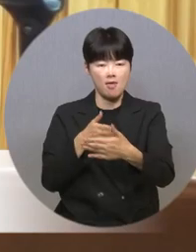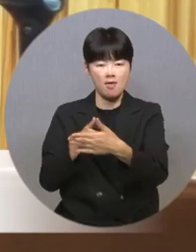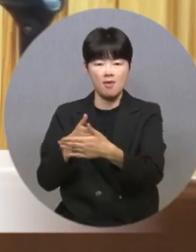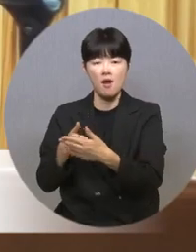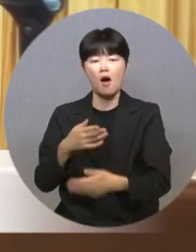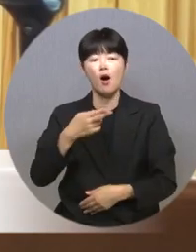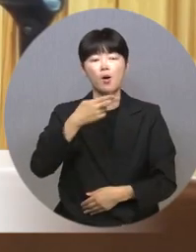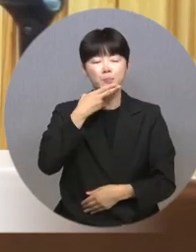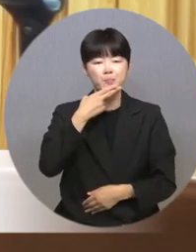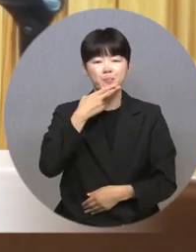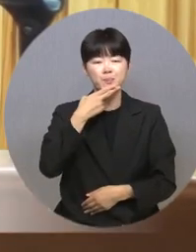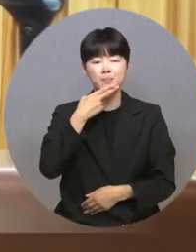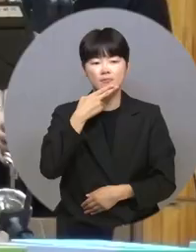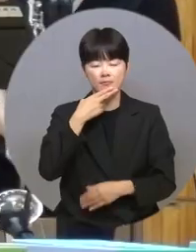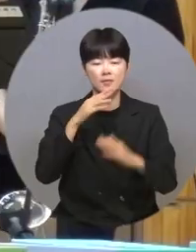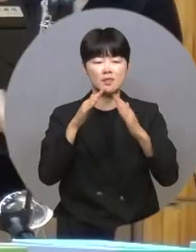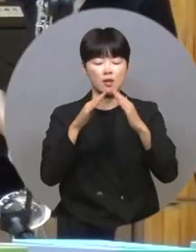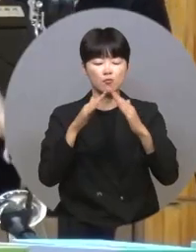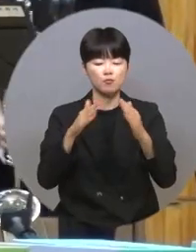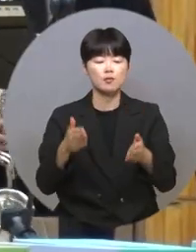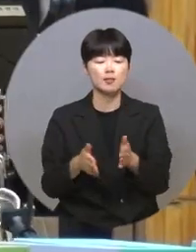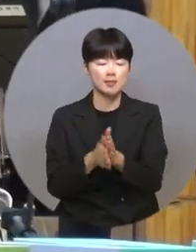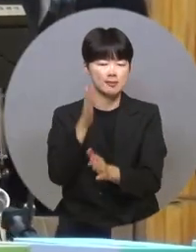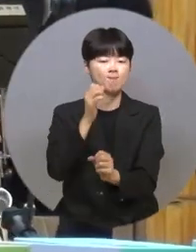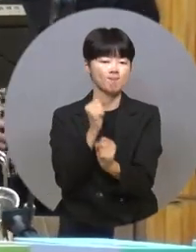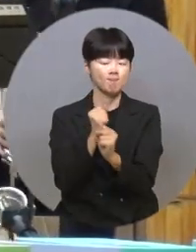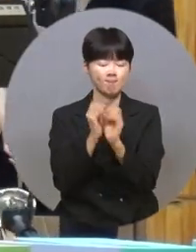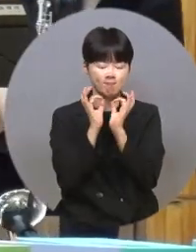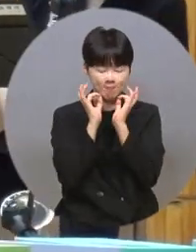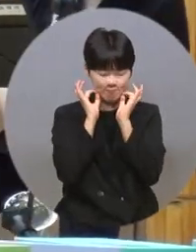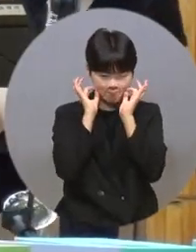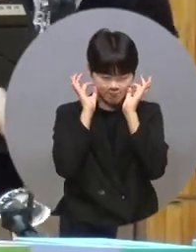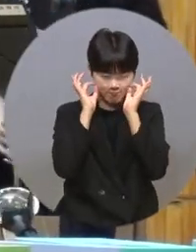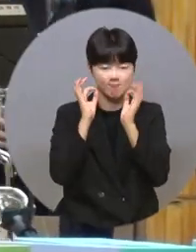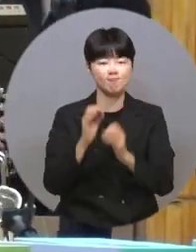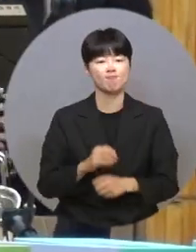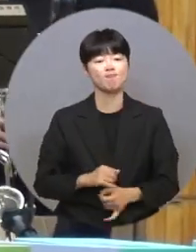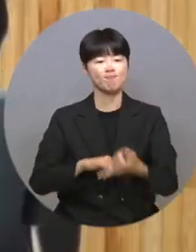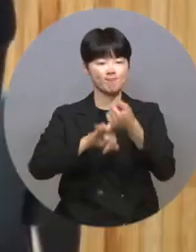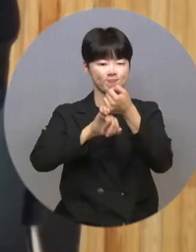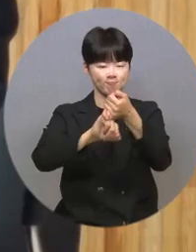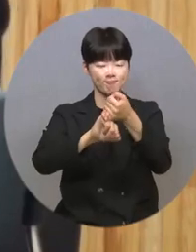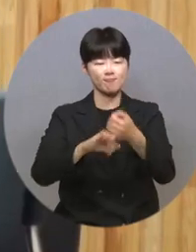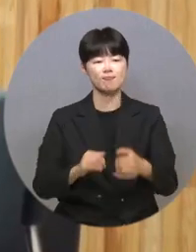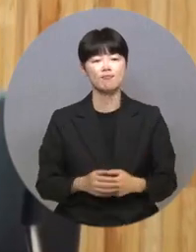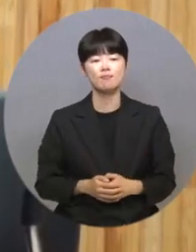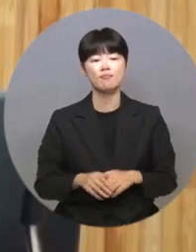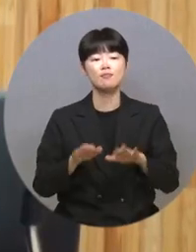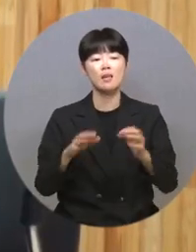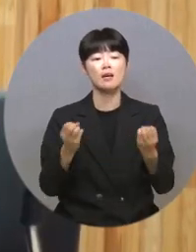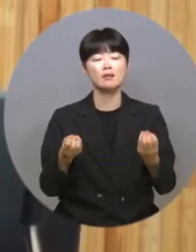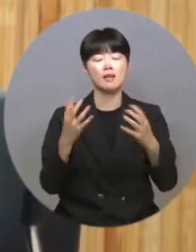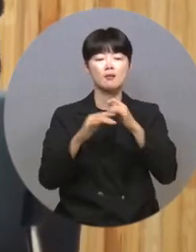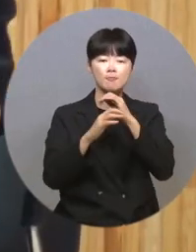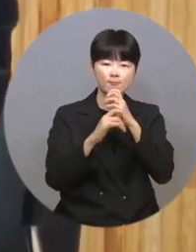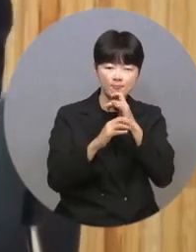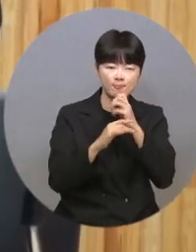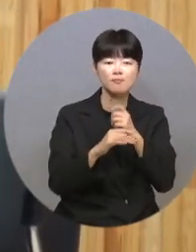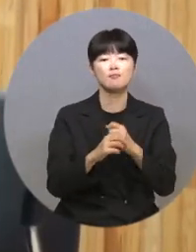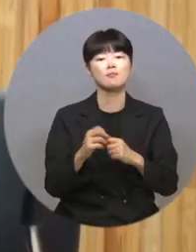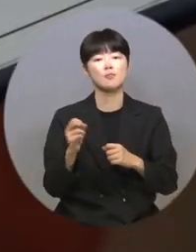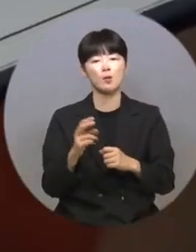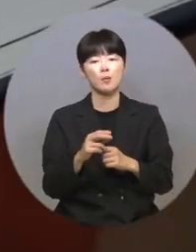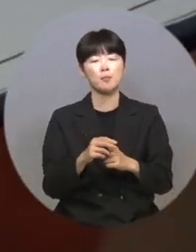만드는데 최선을 다하겠습니다. 본 행사는 클라리넷 앙상블, 마술피리 등의 식전 공연을